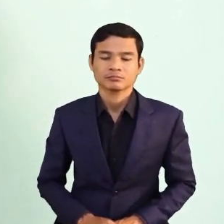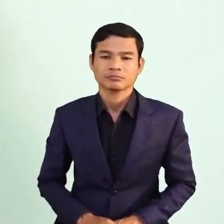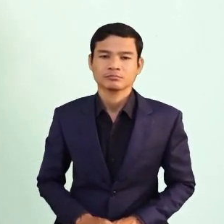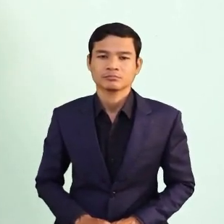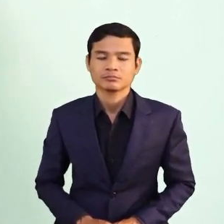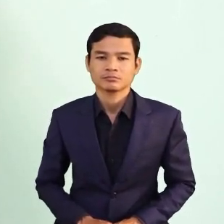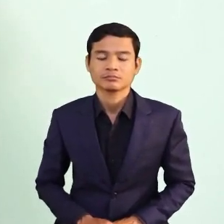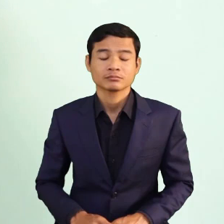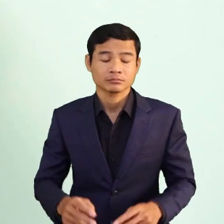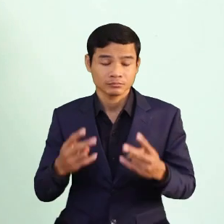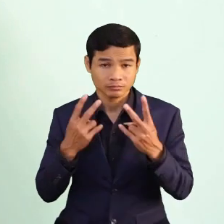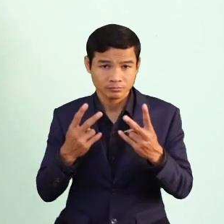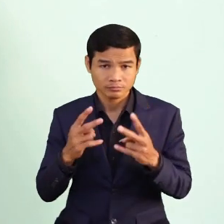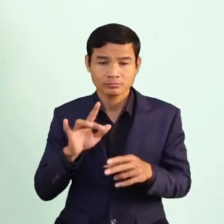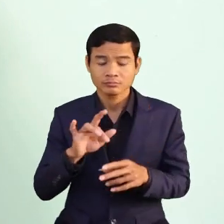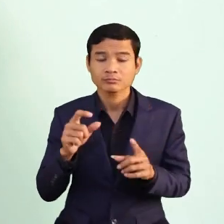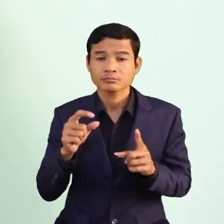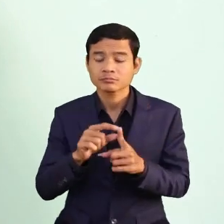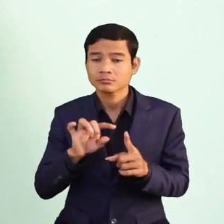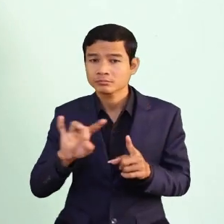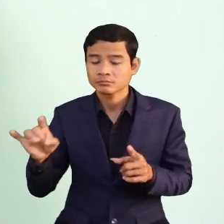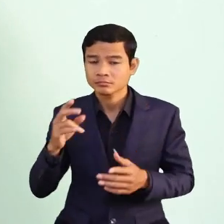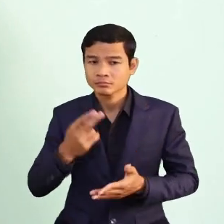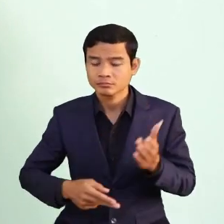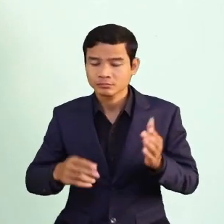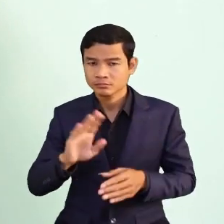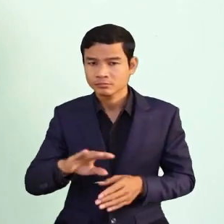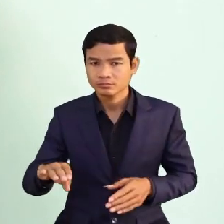ចាមើលមើលតើមានព្យាង្គអ្វីខ្លះ